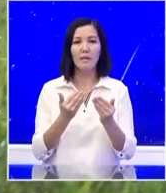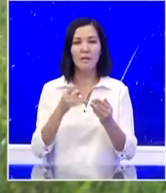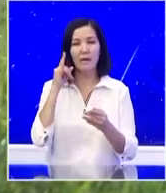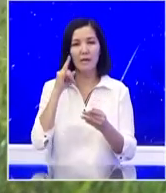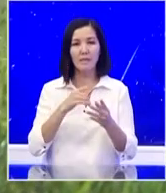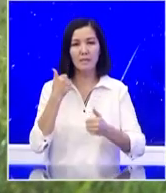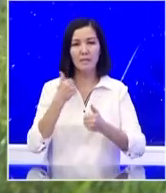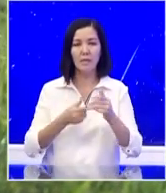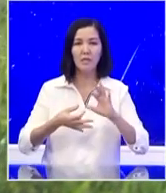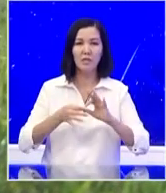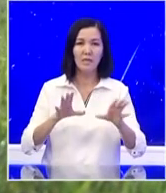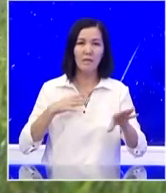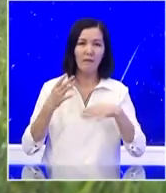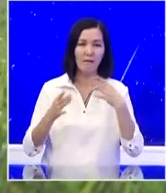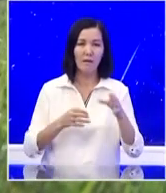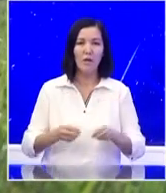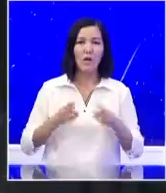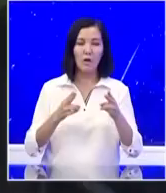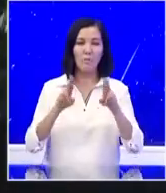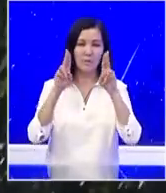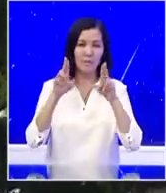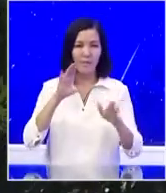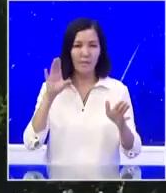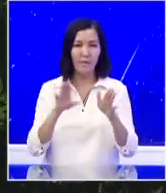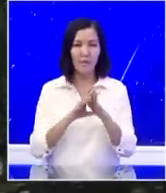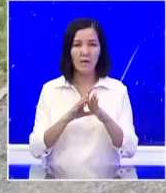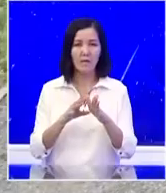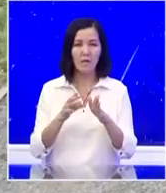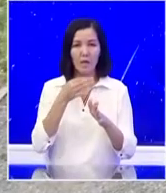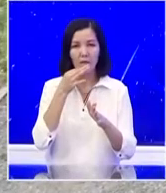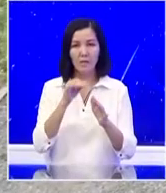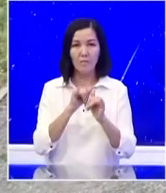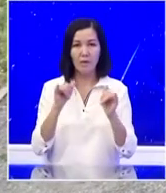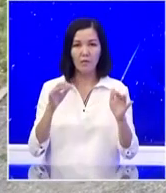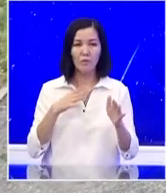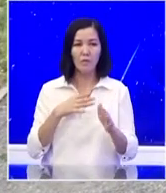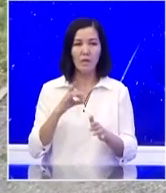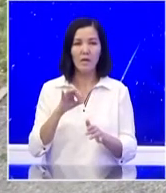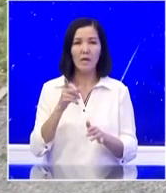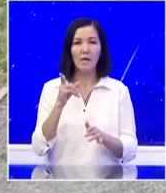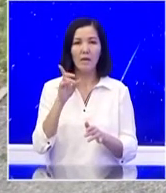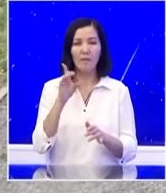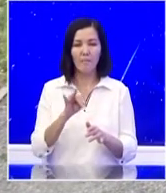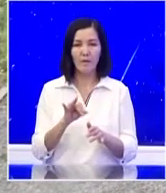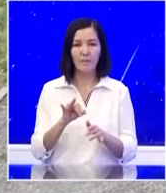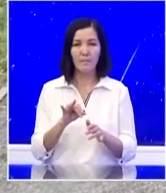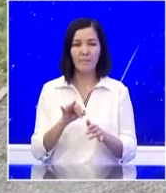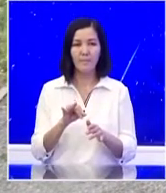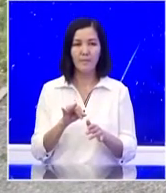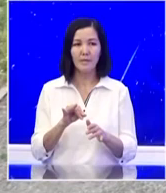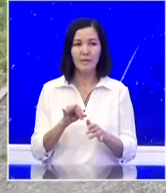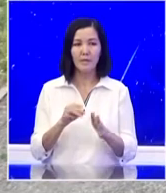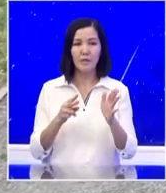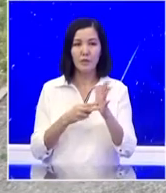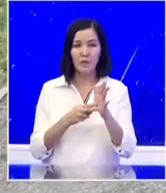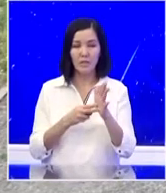біріншілігіне тыңғылықты дайындалып жатыр. Қауіпсіздік ережесін сақтай отырып, тәжірибелерін арттыруда. Регби өзі жаңағы регби 7